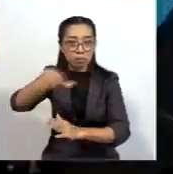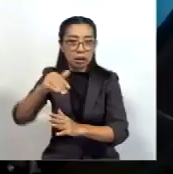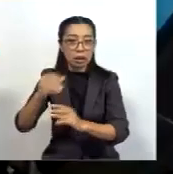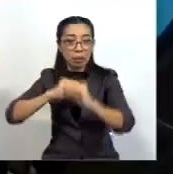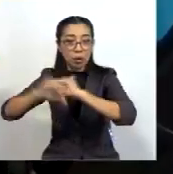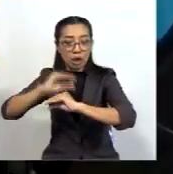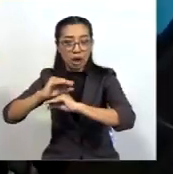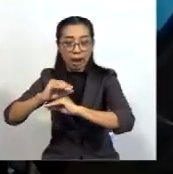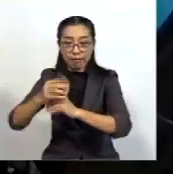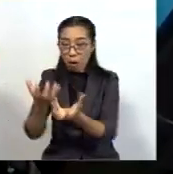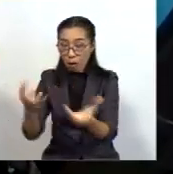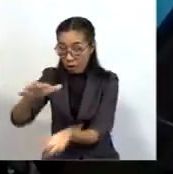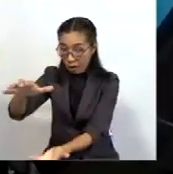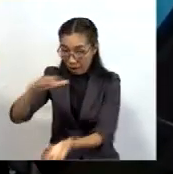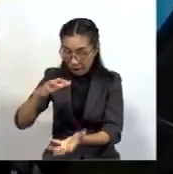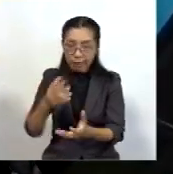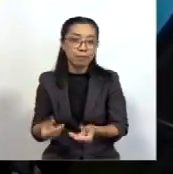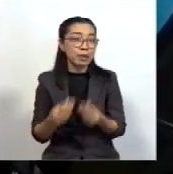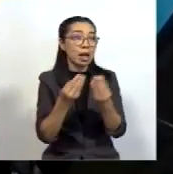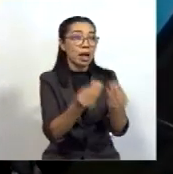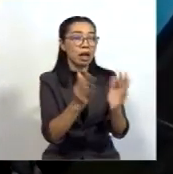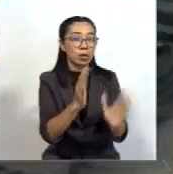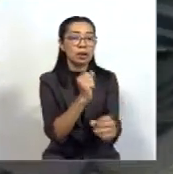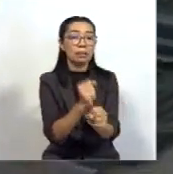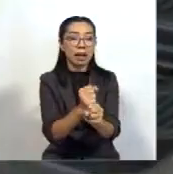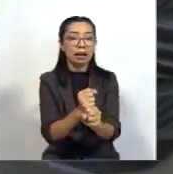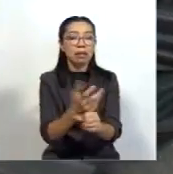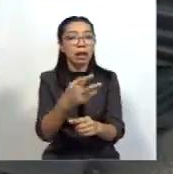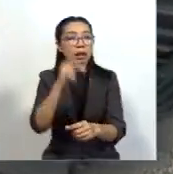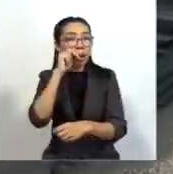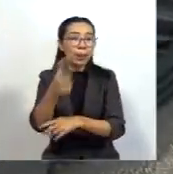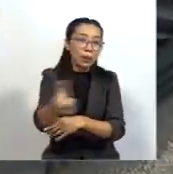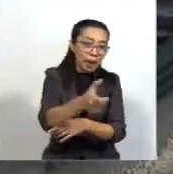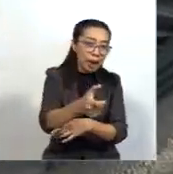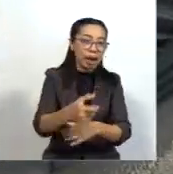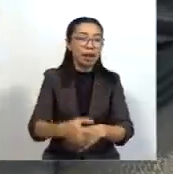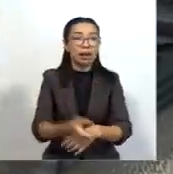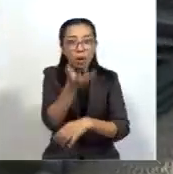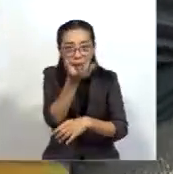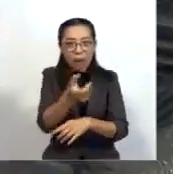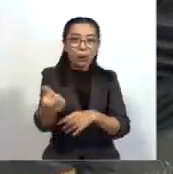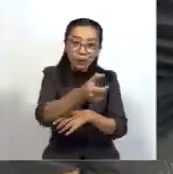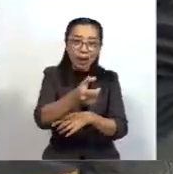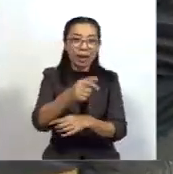ภัยมอบให้กับเจ้าหน้าที่ผู้ปฏิบัติงานดับไฟป่าและแก้ไขปัญหาหมอกควันทั้ง15อำเภอค่ะ